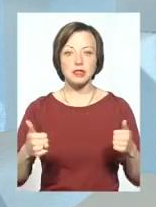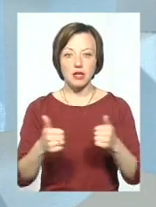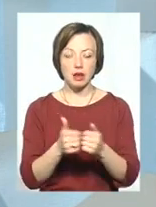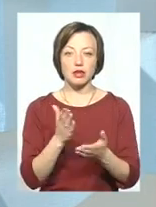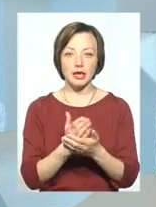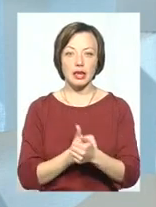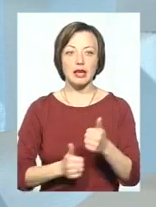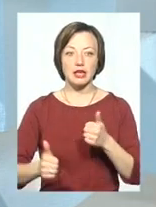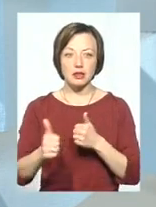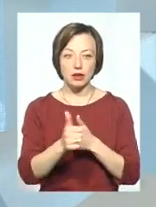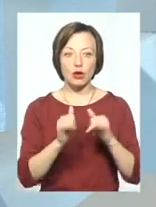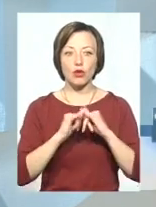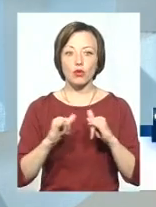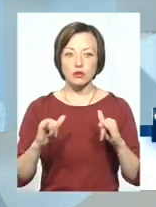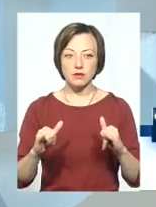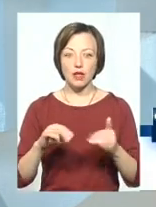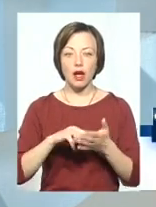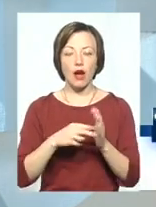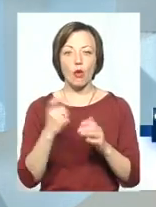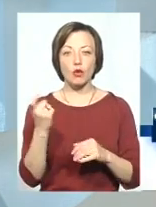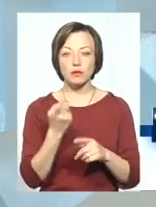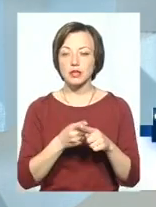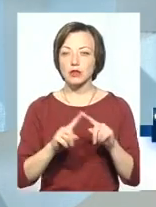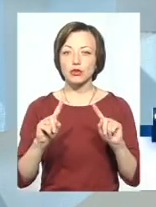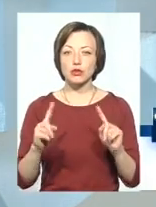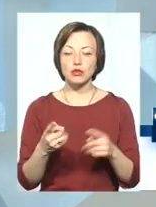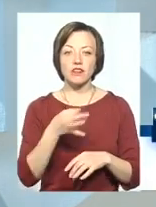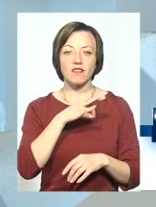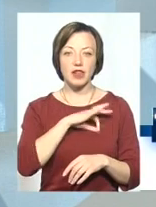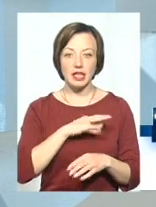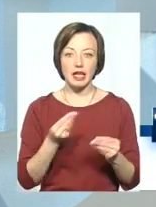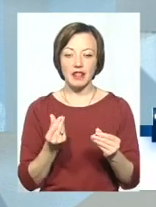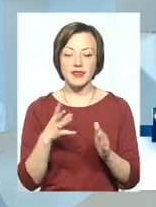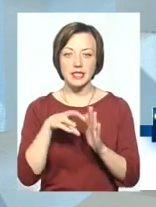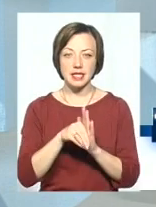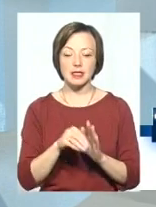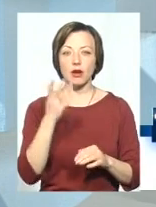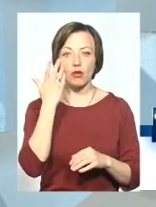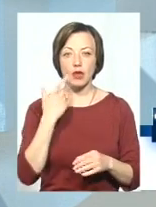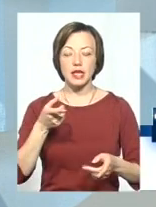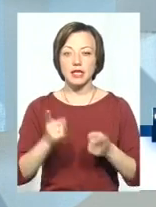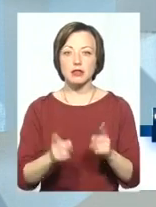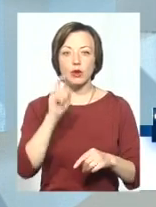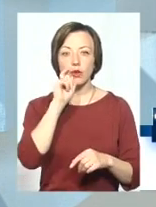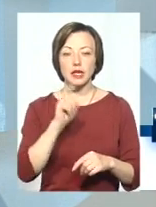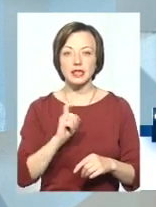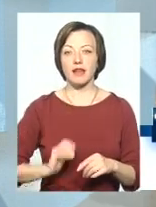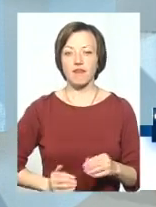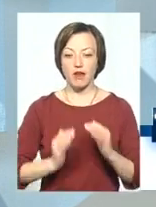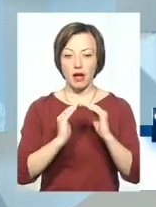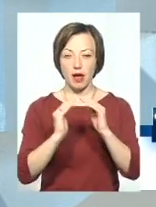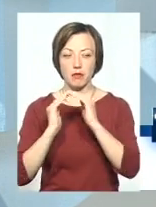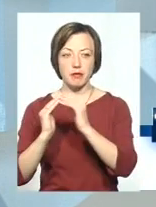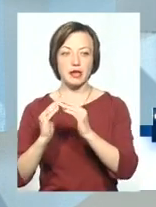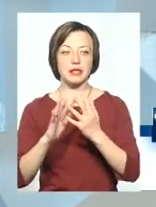лідером, одним із лідерів розвитку економіки. Це надзвичайно вигідна інвестиція. І коли дійсно український фермер,